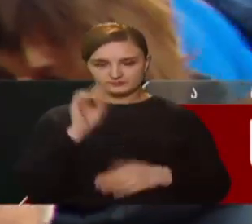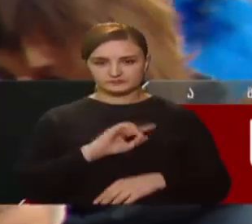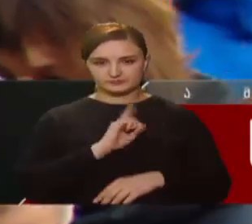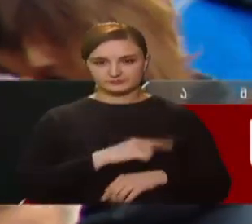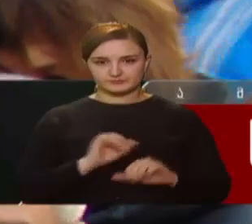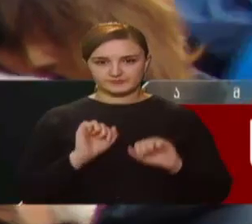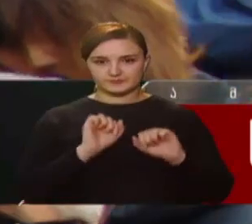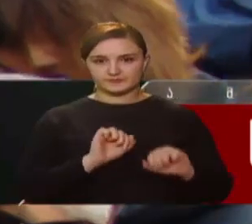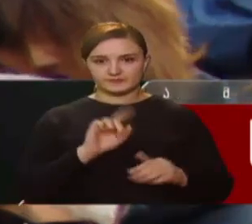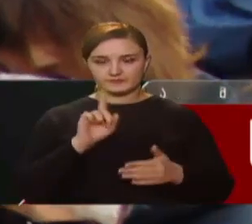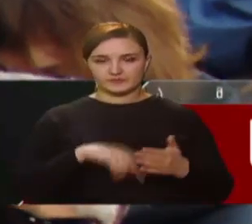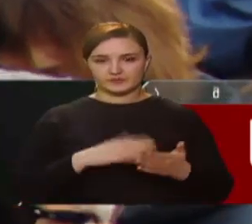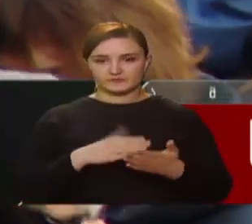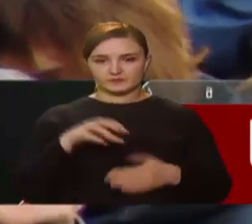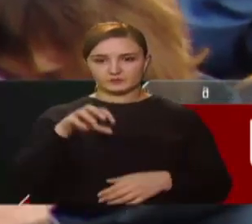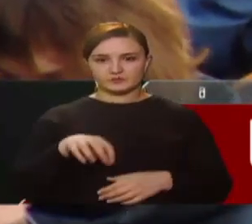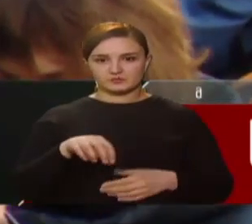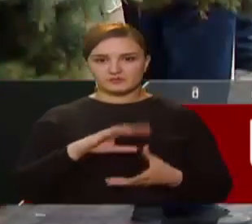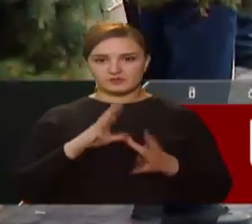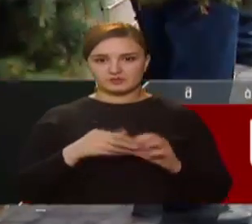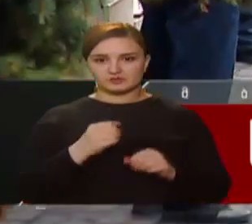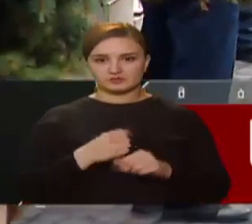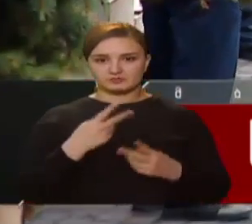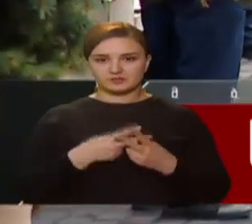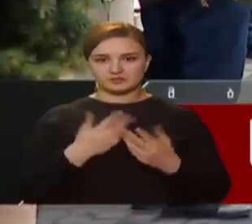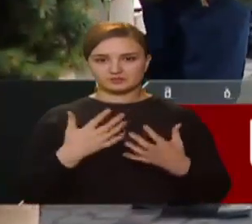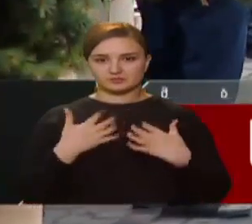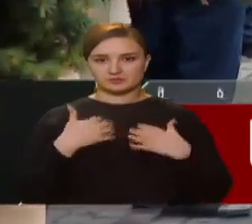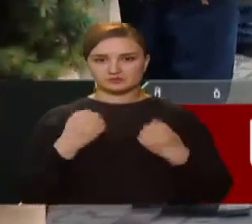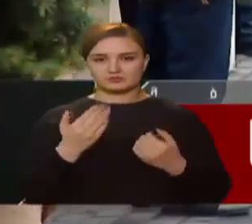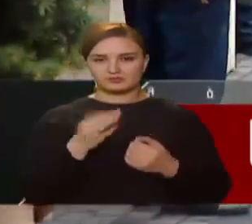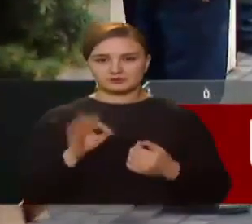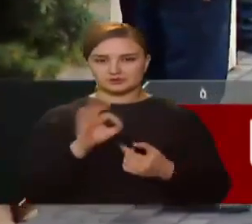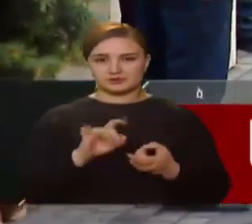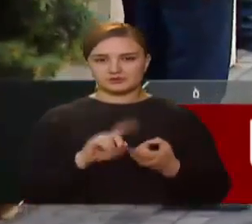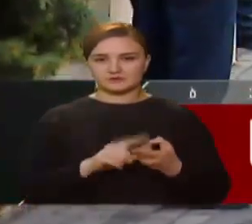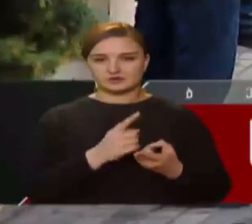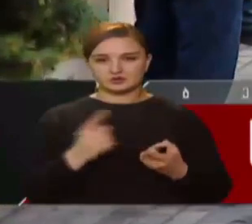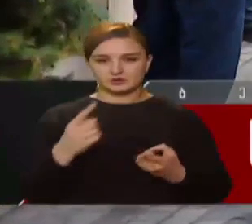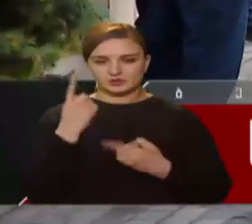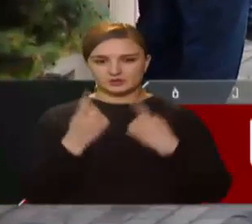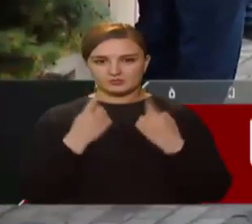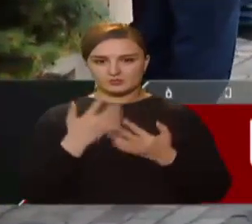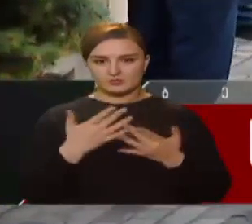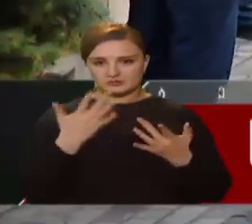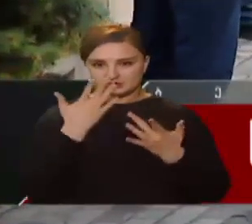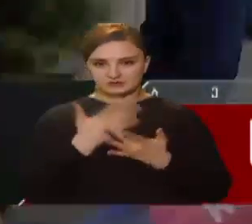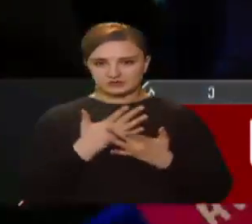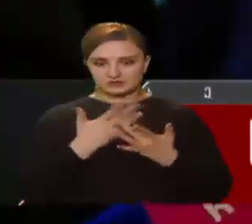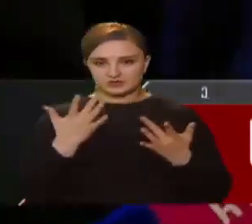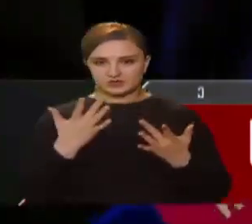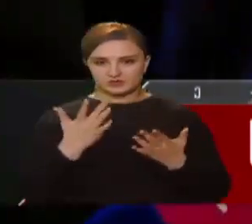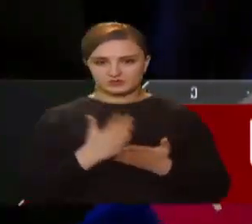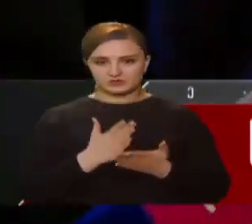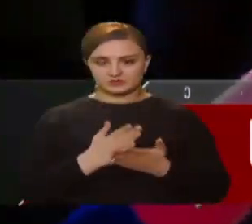იცავს და დარწმუნებულია, რომ უწყება ყველაფერს აკეთებს პატიმრის ჯანმრთელობისთვის და მასთან დაკავშირებული თითოეული ინფორმაცია საჯარო და გამჭვირვალეა.